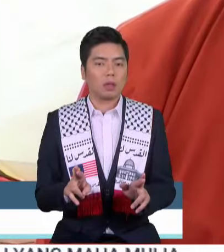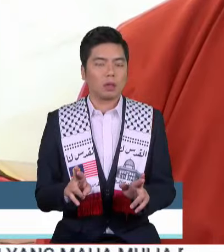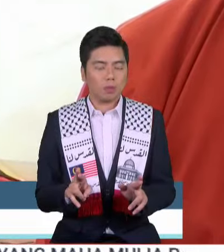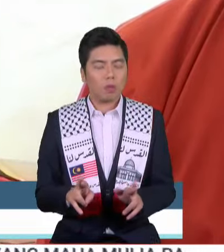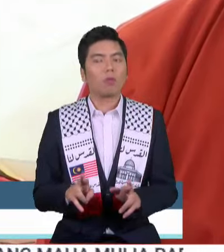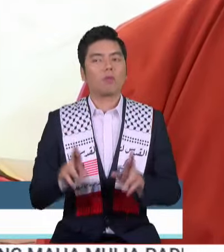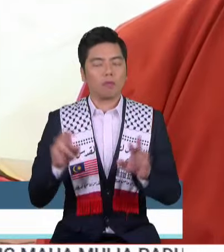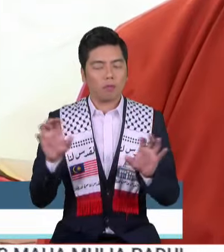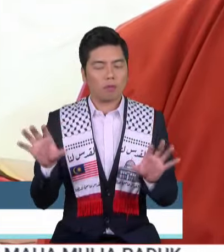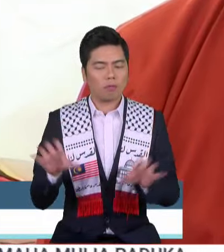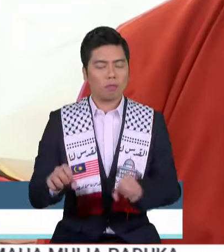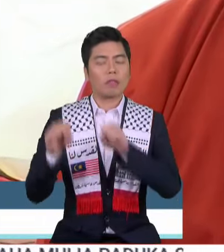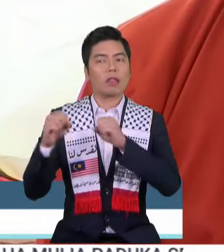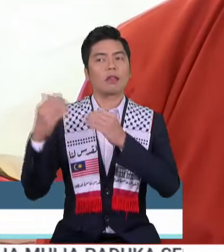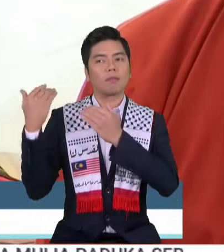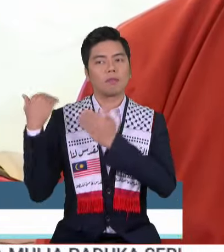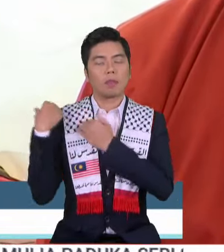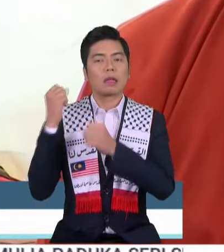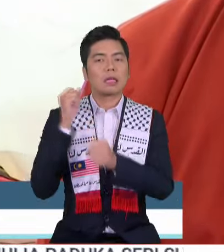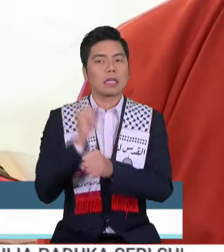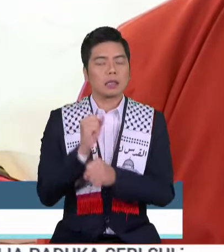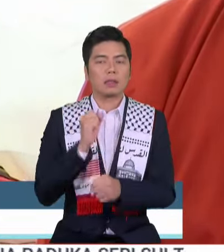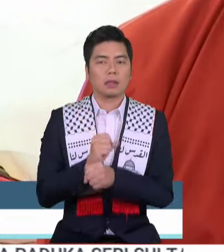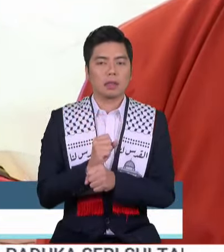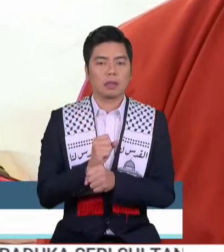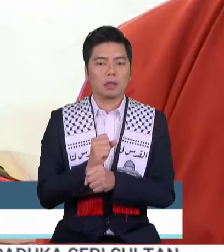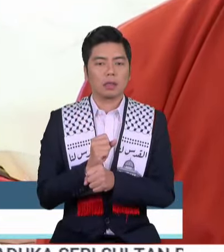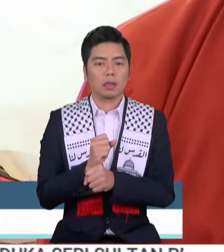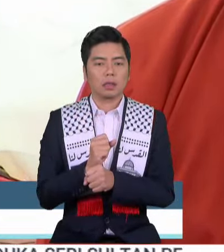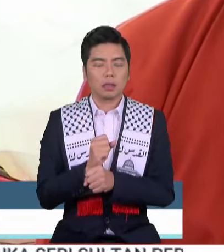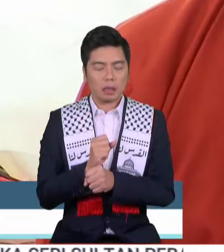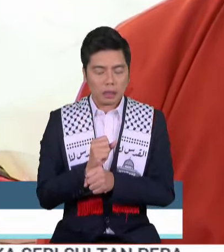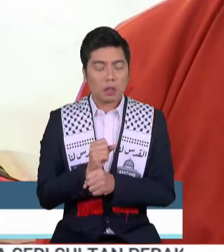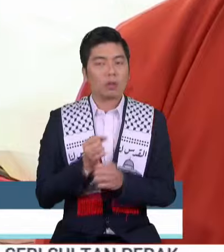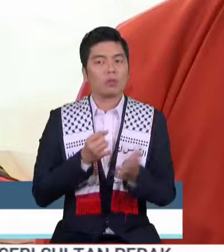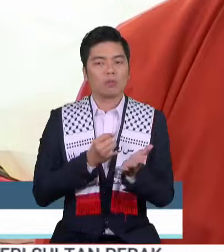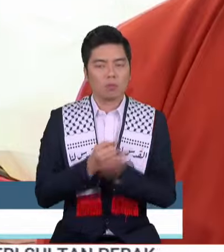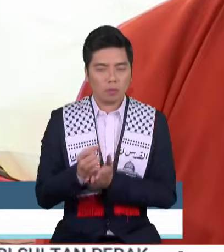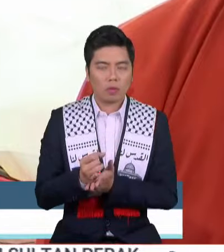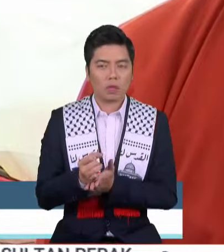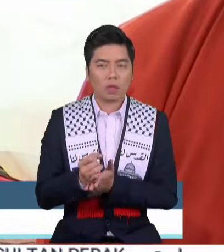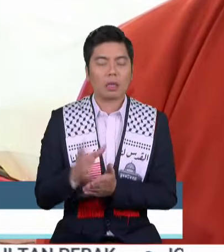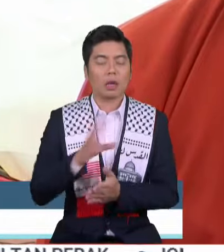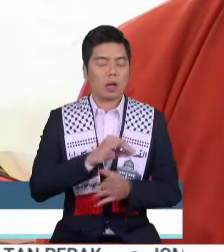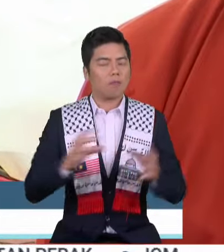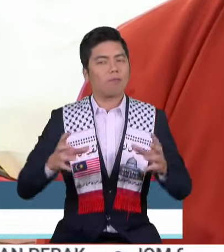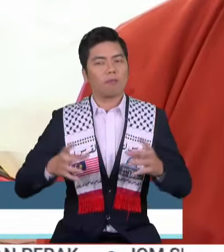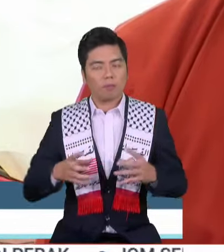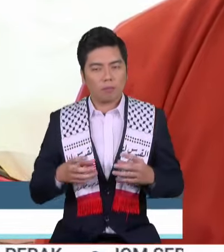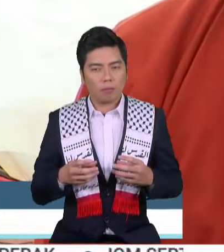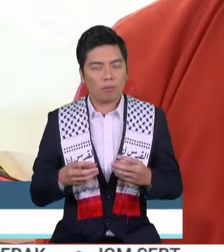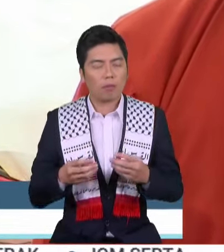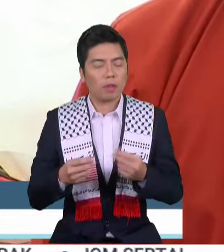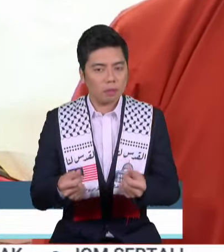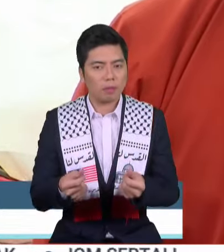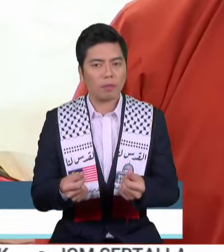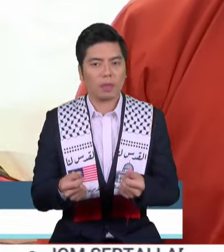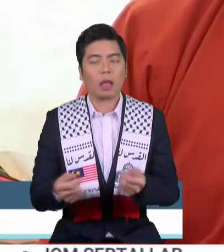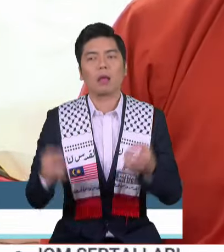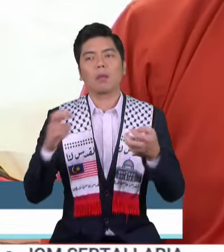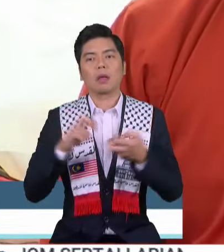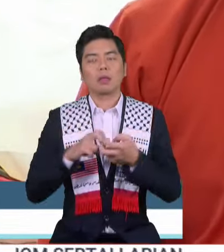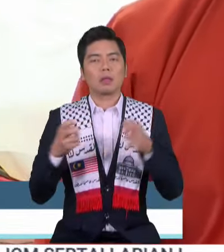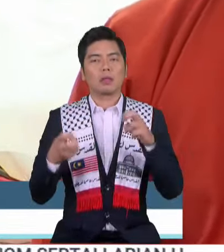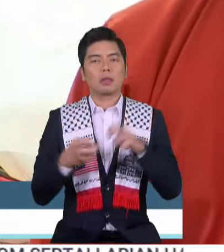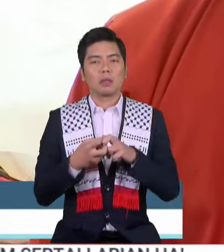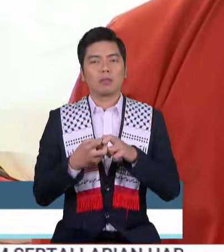jalankanlah tanggungjawab dengan penuh ikhlas. Selesaikanlah seberapa banyak isu yang